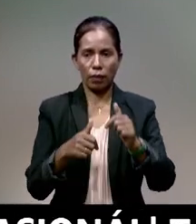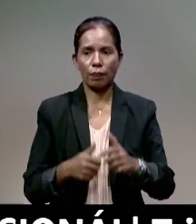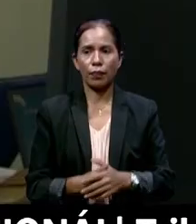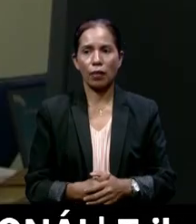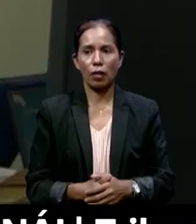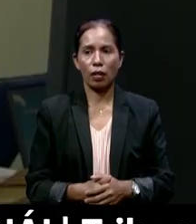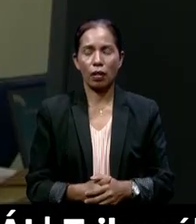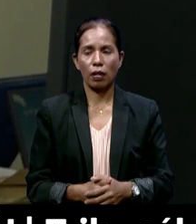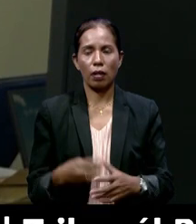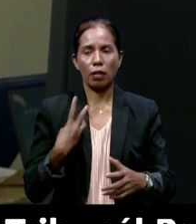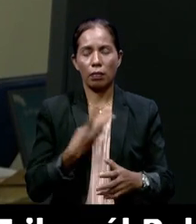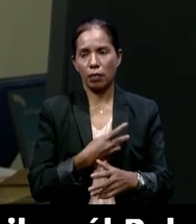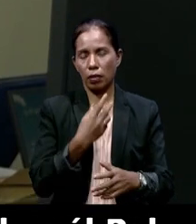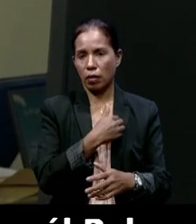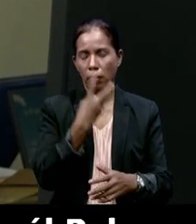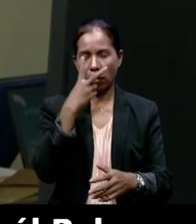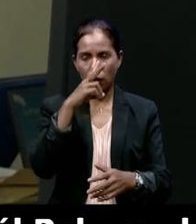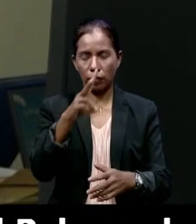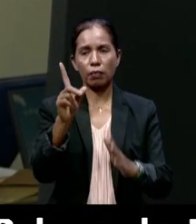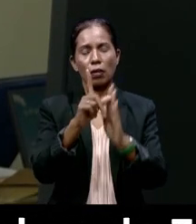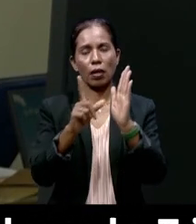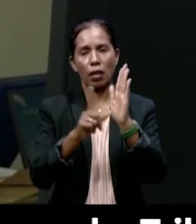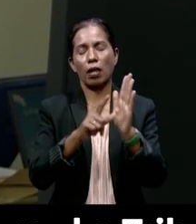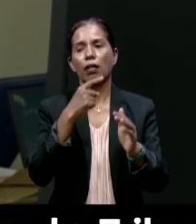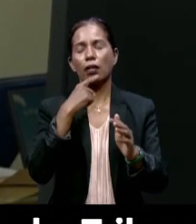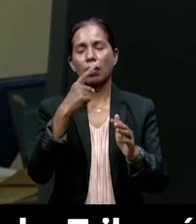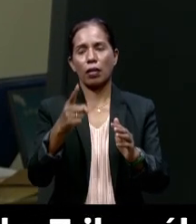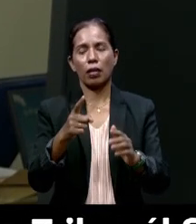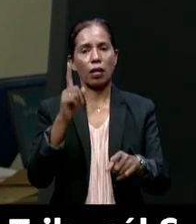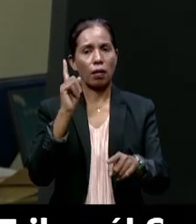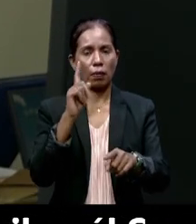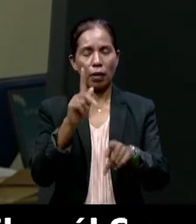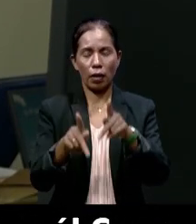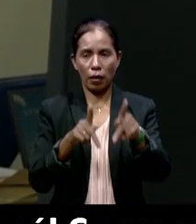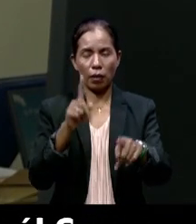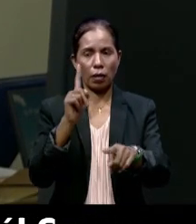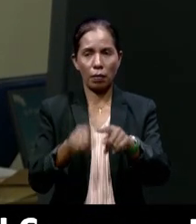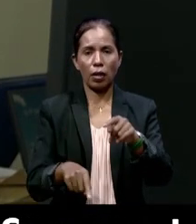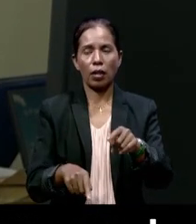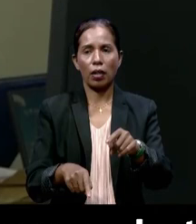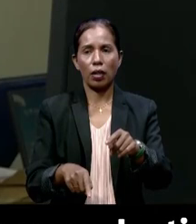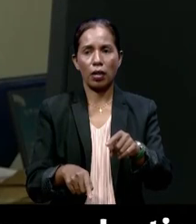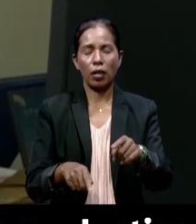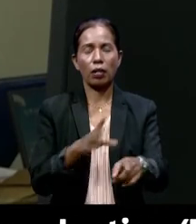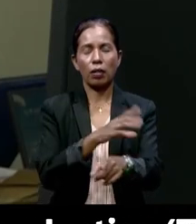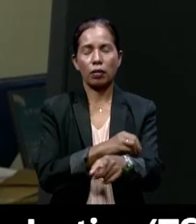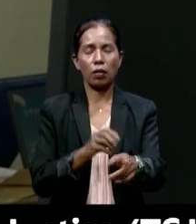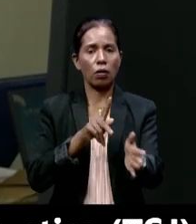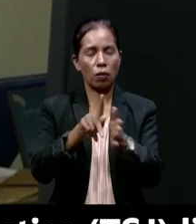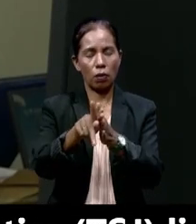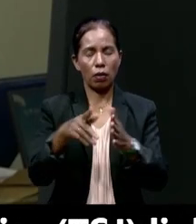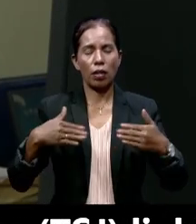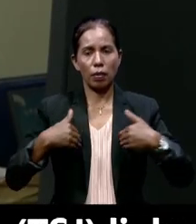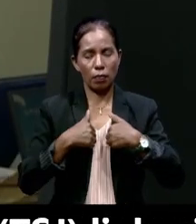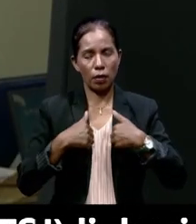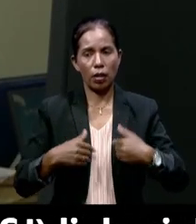onen sidau kea tamba Alene atete dia kata bandu sidadau pratu bele kasa animal fui. Mai be